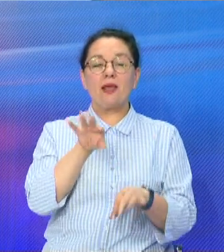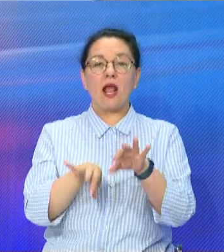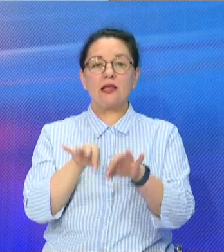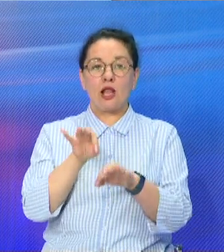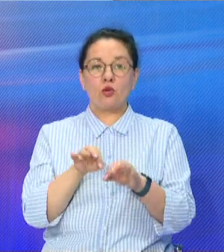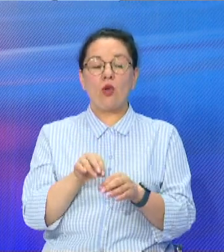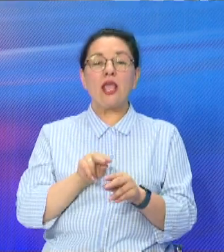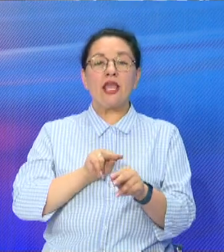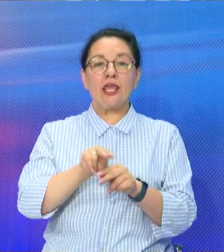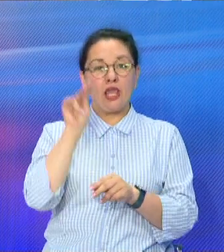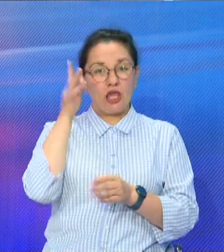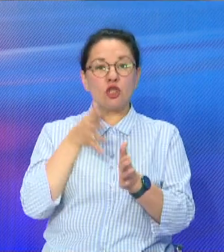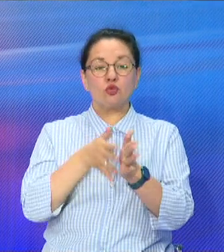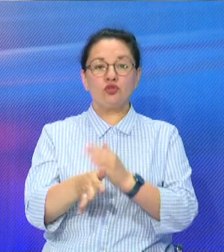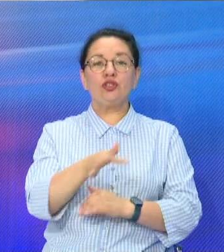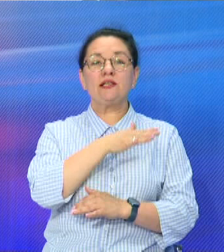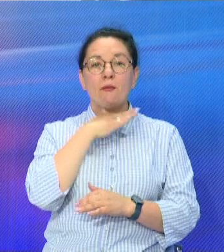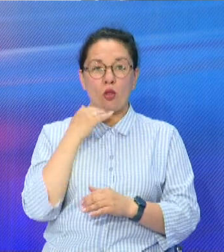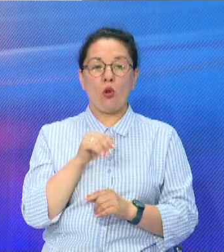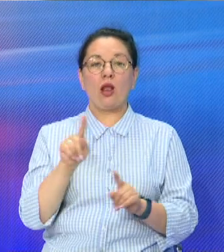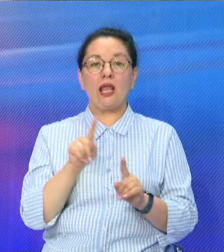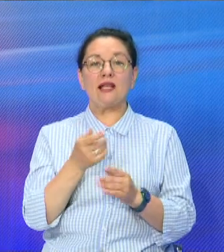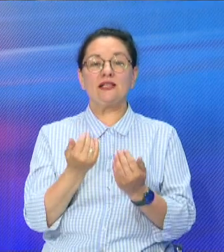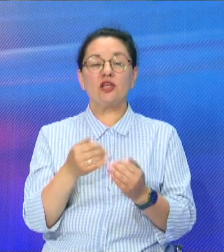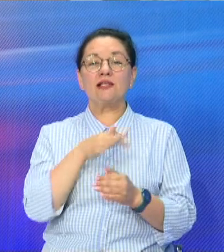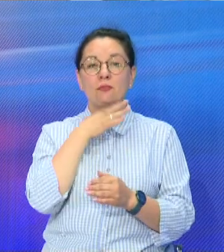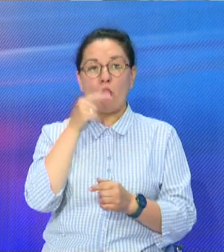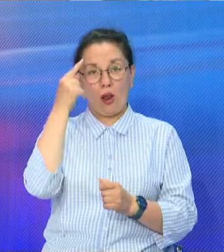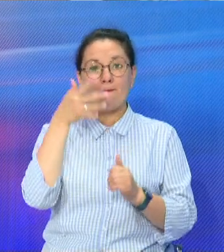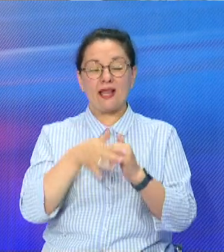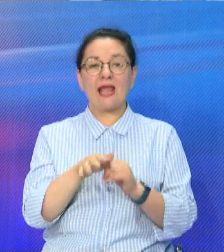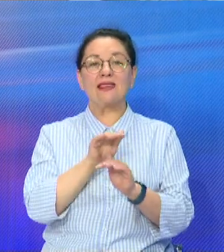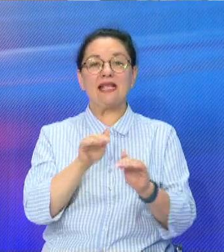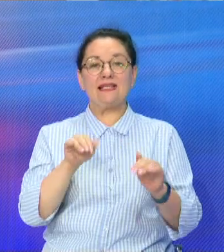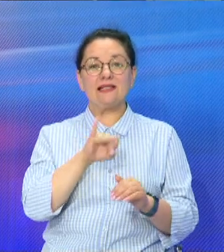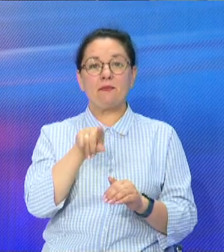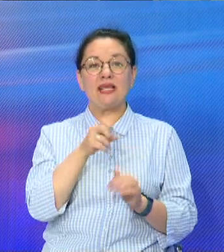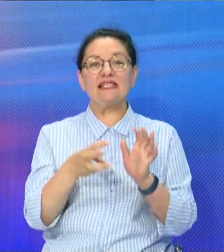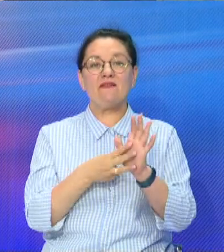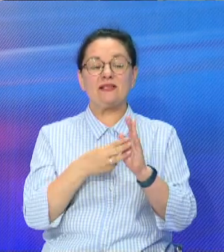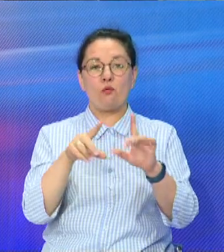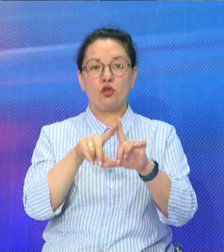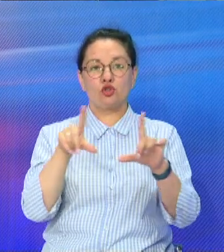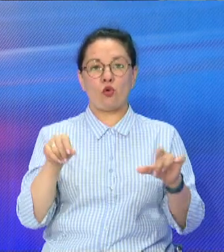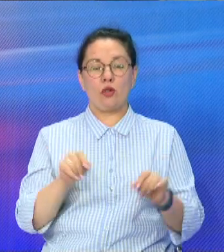1 х ты много ешь и доступны детям с 8 школы особливо ювао военной томата цен